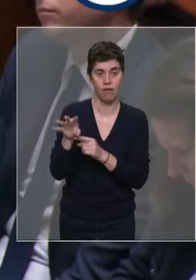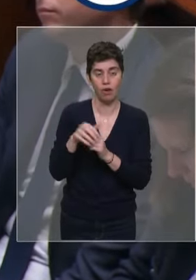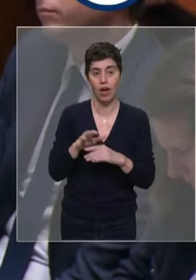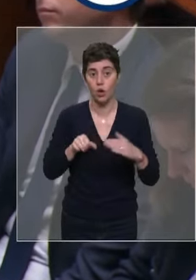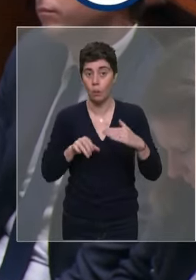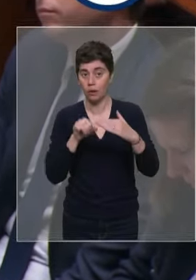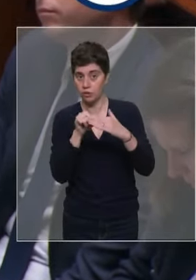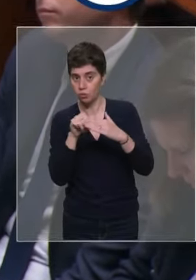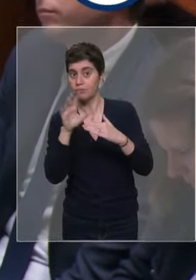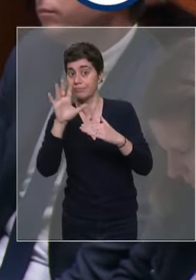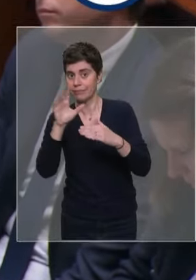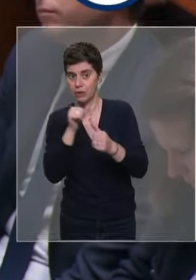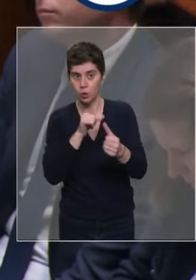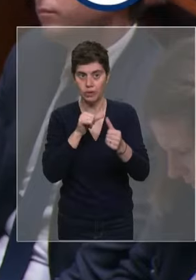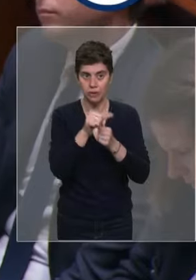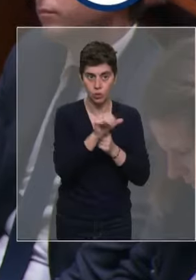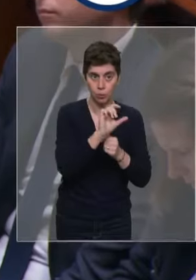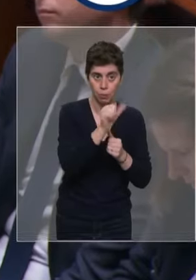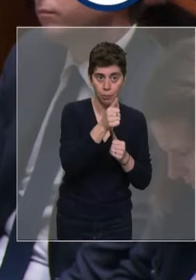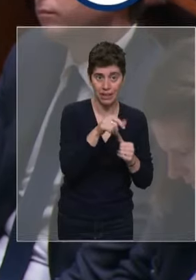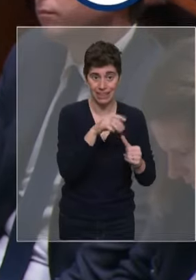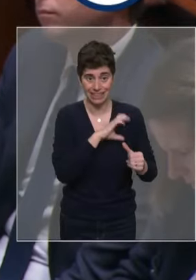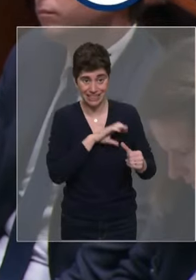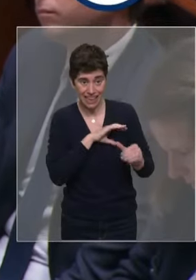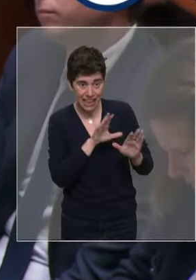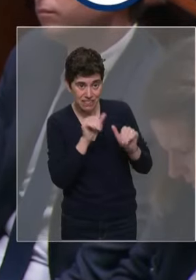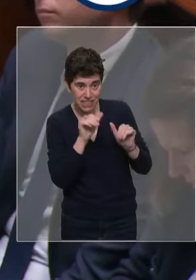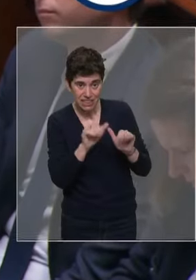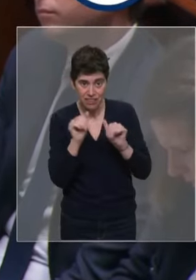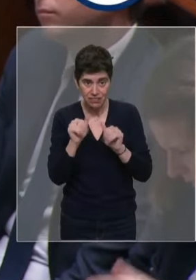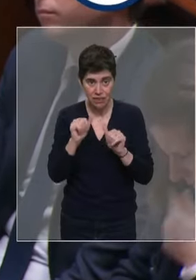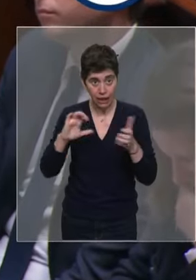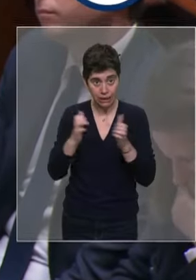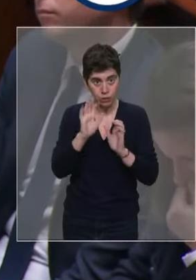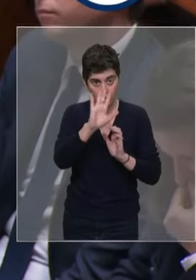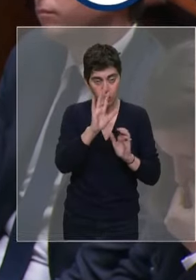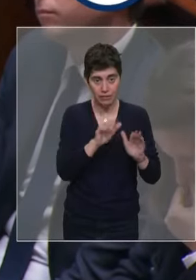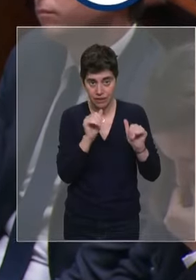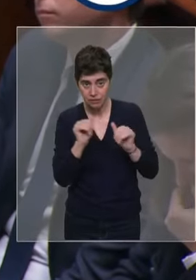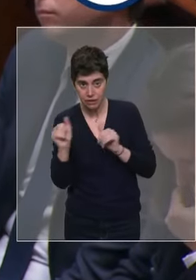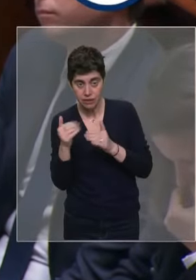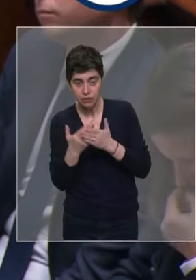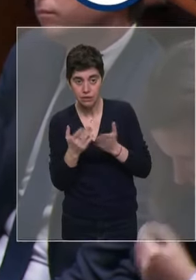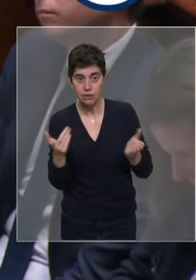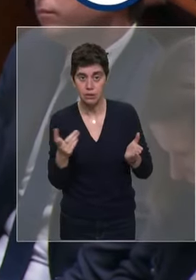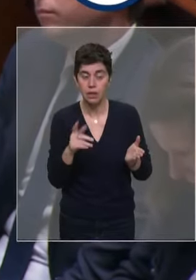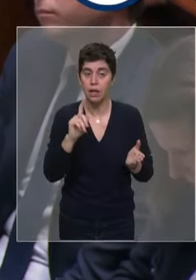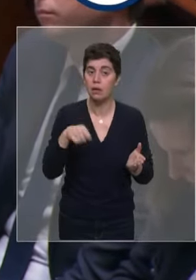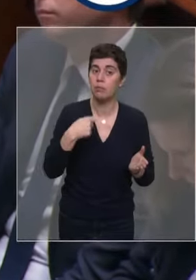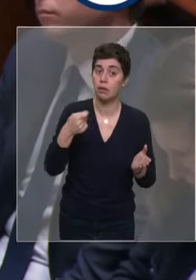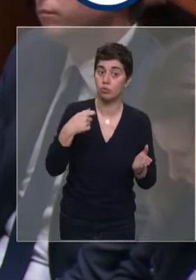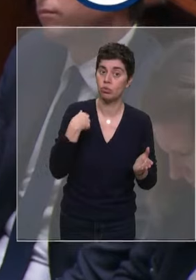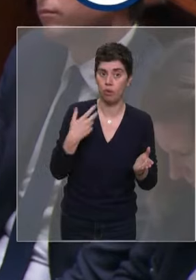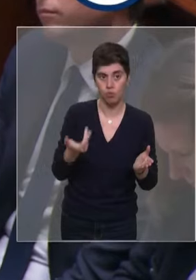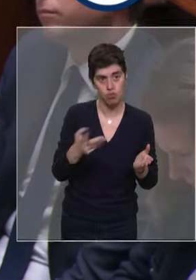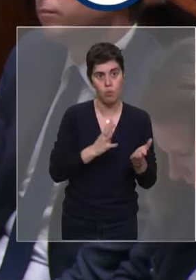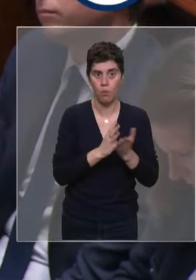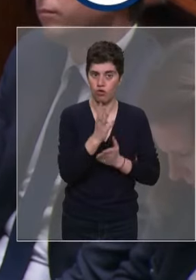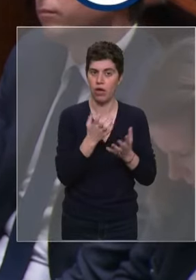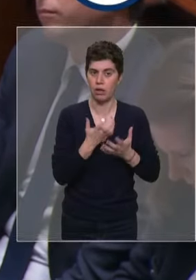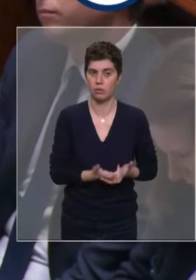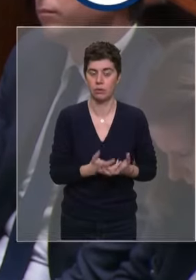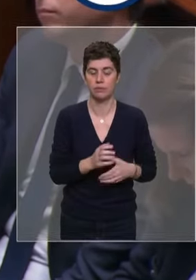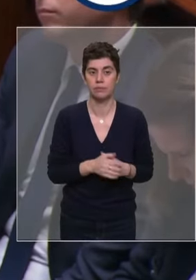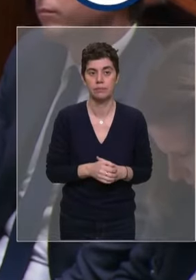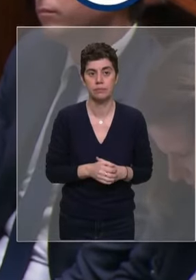dans lequel on commence par éviter et par réduire. Et il y a nécessairement des marges, vu la taille du projet dont nous parlons. Qu'on fasse